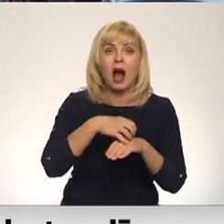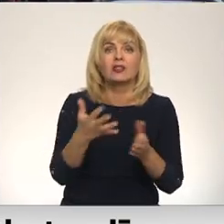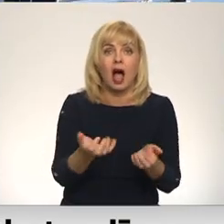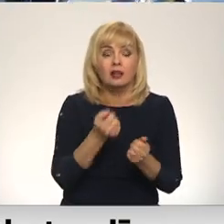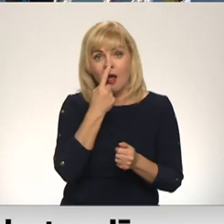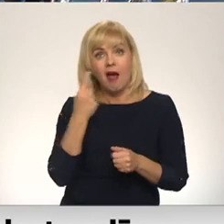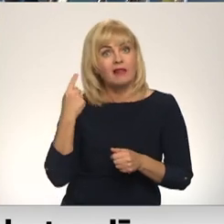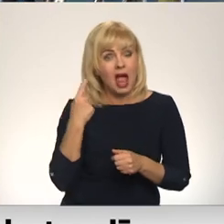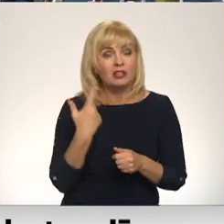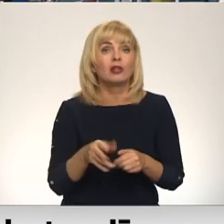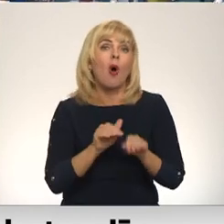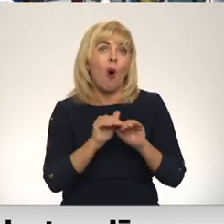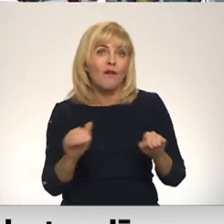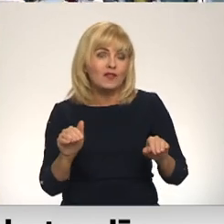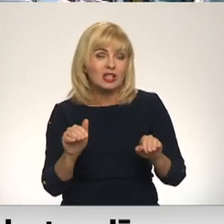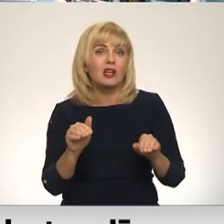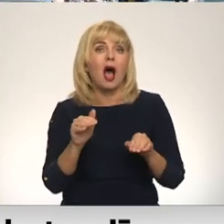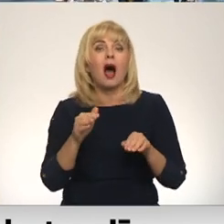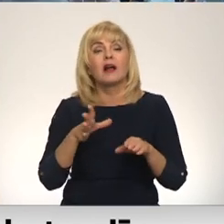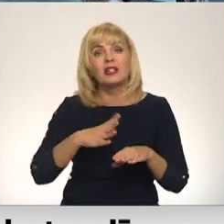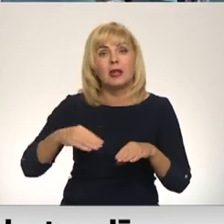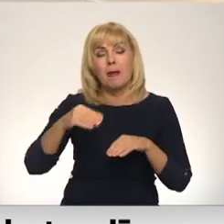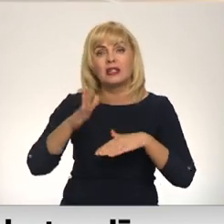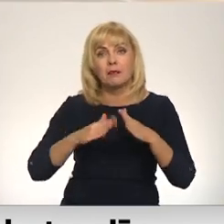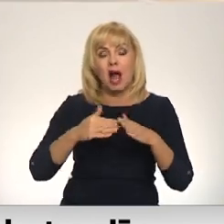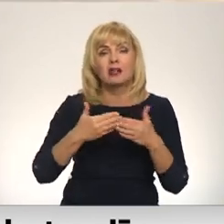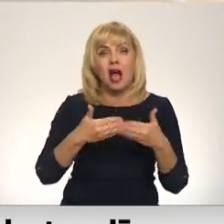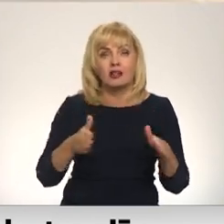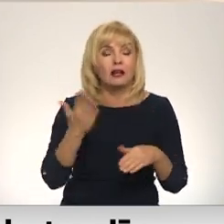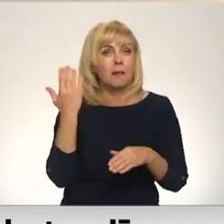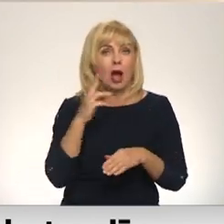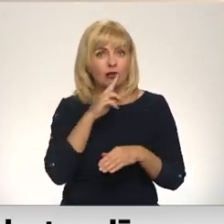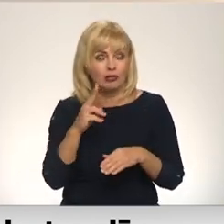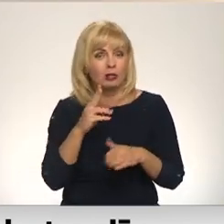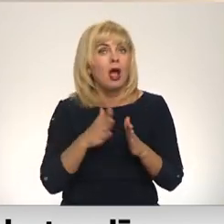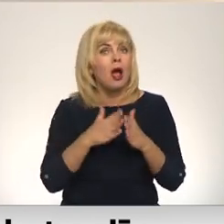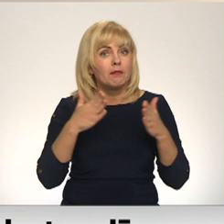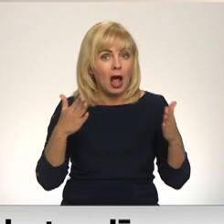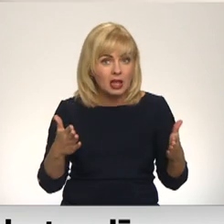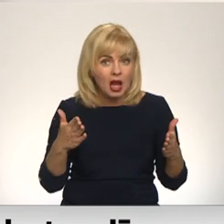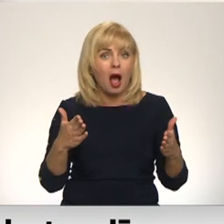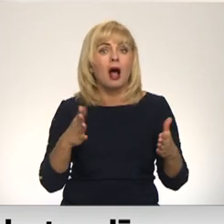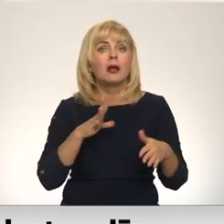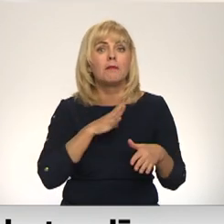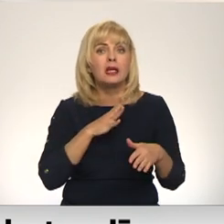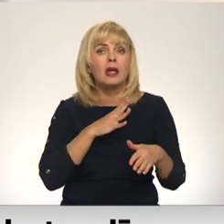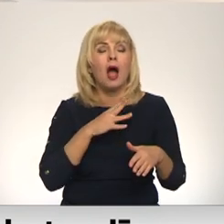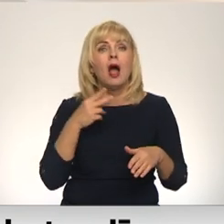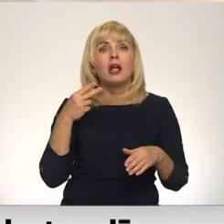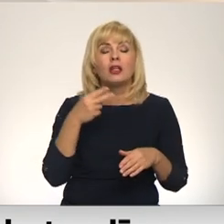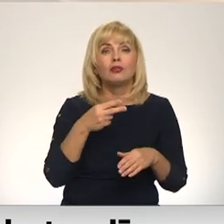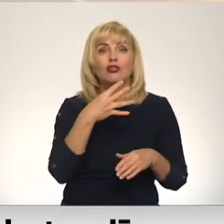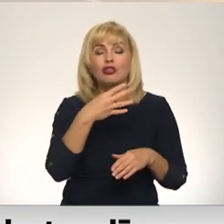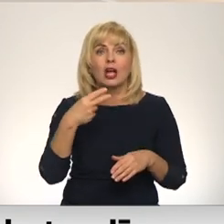tikai nesen un oficiāli prakse atvērta pagājušo nedēļu. Tā bija diezgan liela prakse, 1400 pacientu aptuveni, un